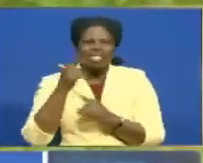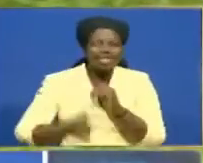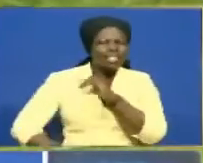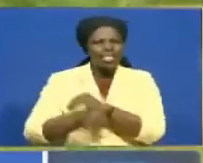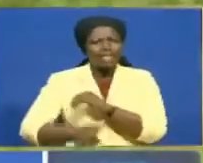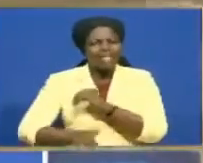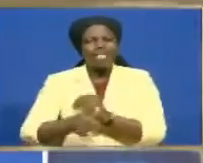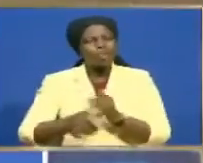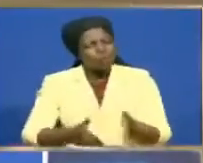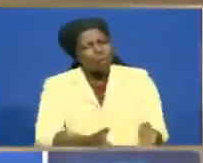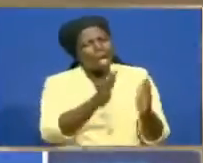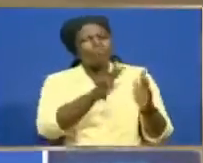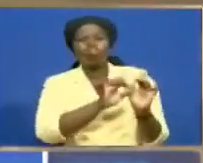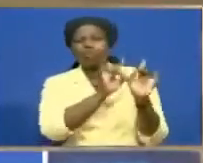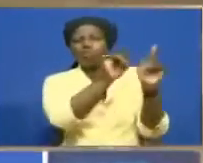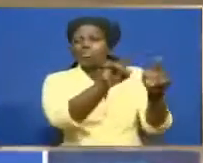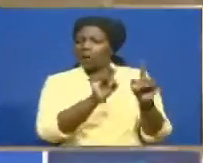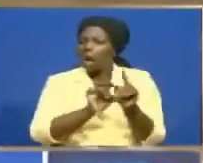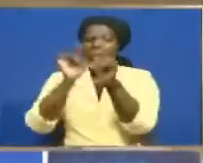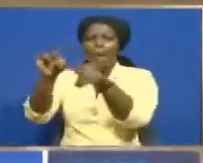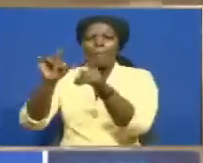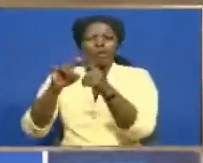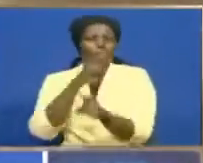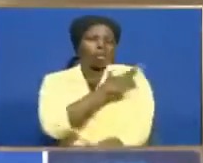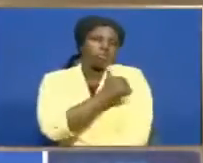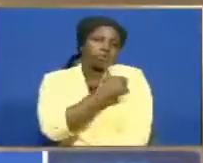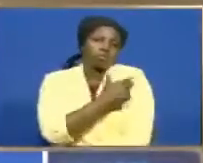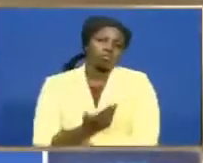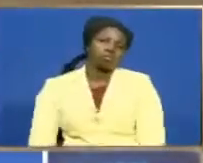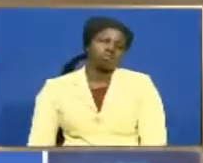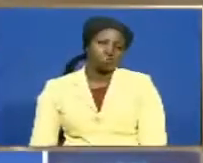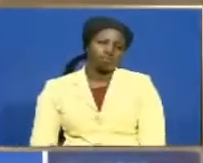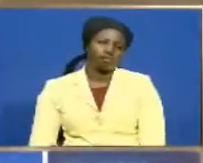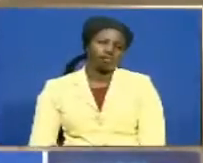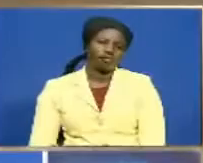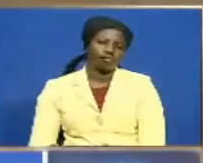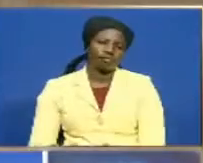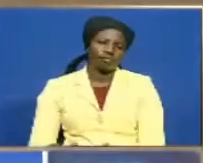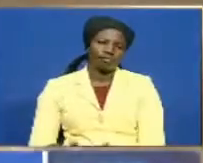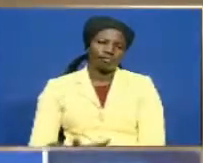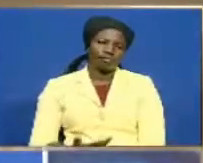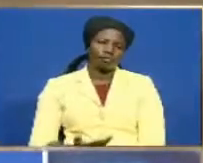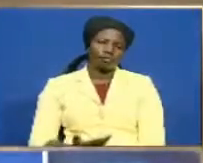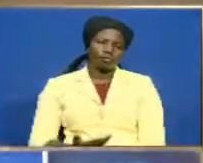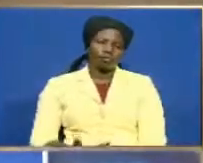za kuelekea kwenye vituo vya afya. Kamchemenza, Darubini ya Channel 1.